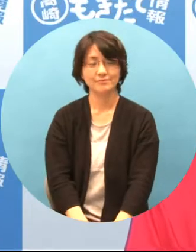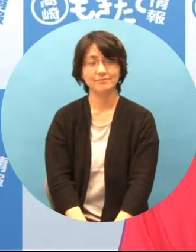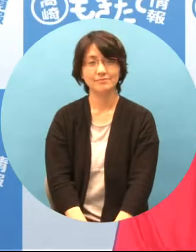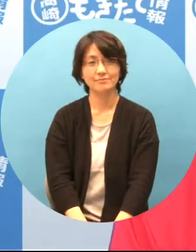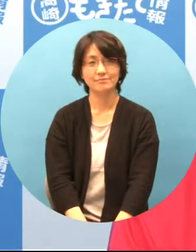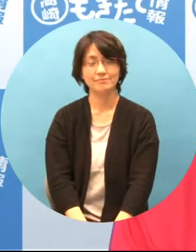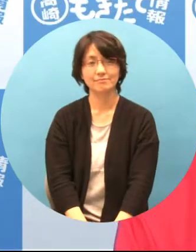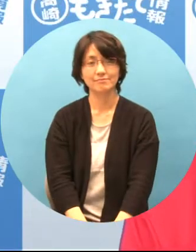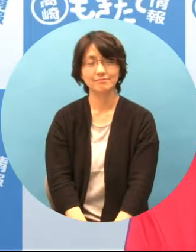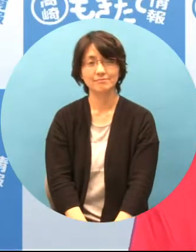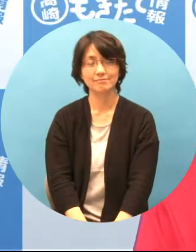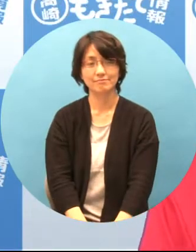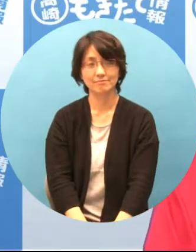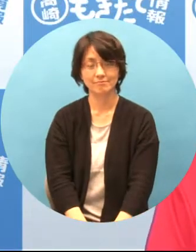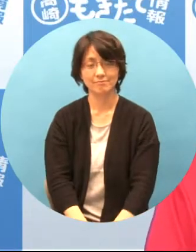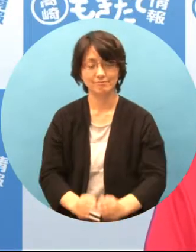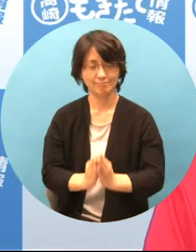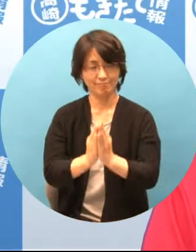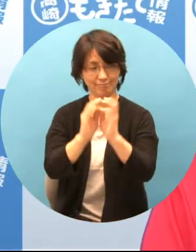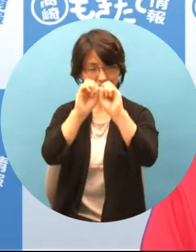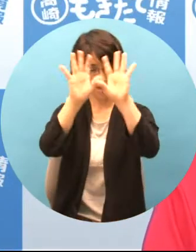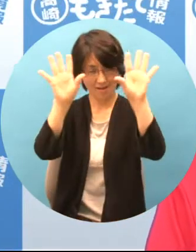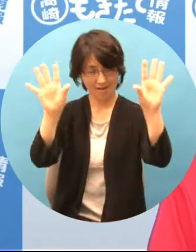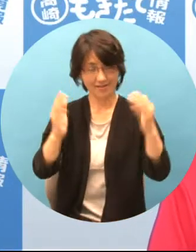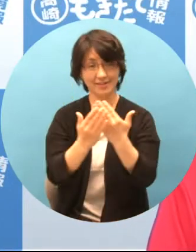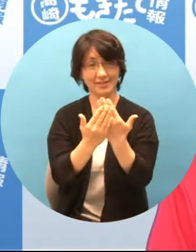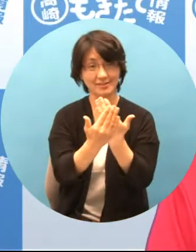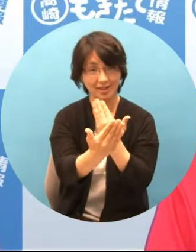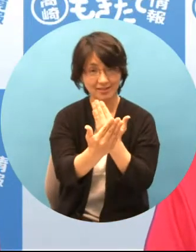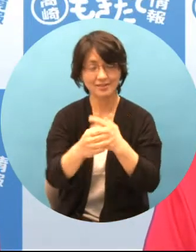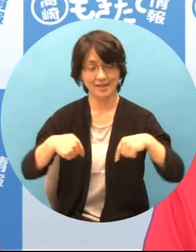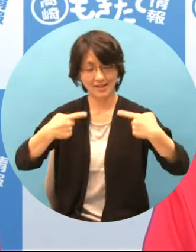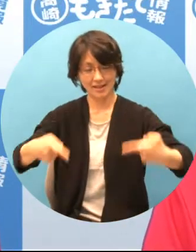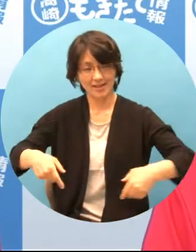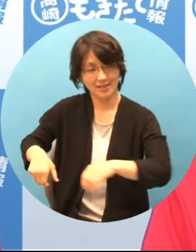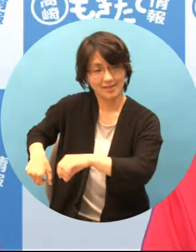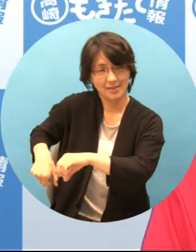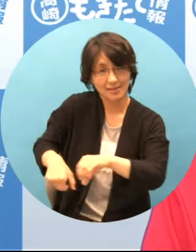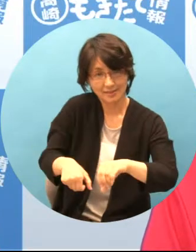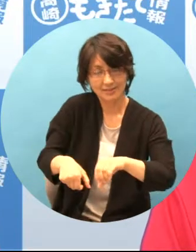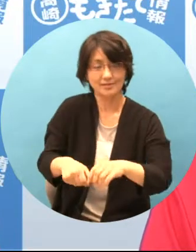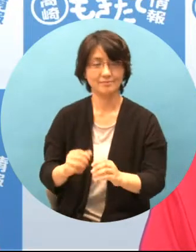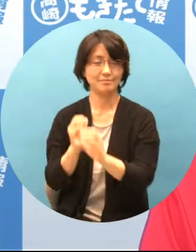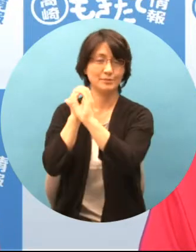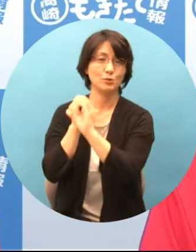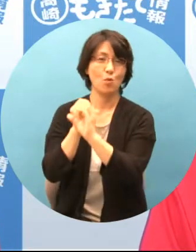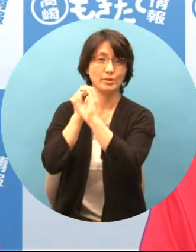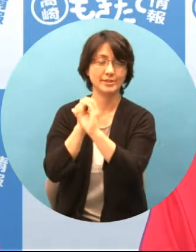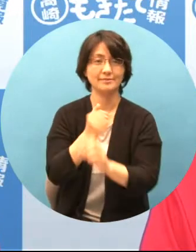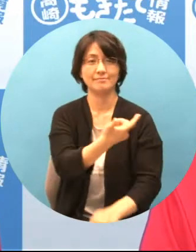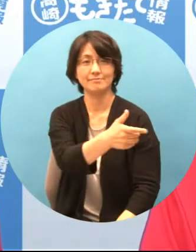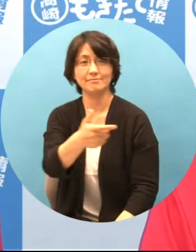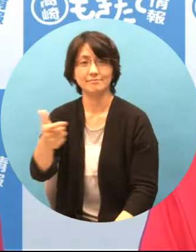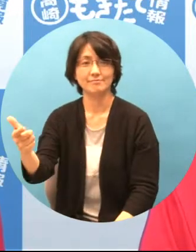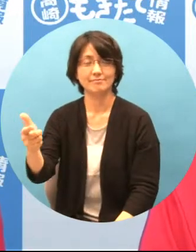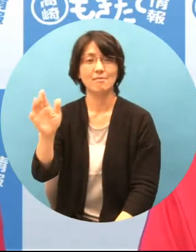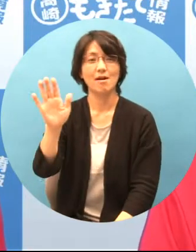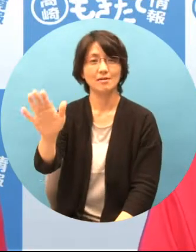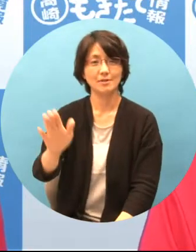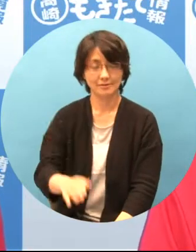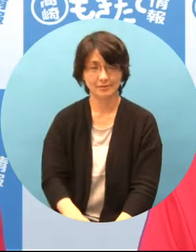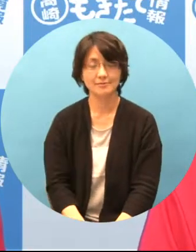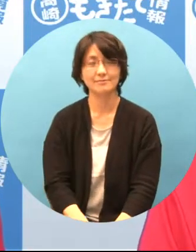り、毎年のことなんですけども、大花火大会、そして出しの巡行、そして、みこしなどたくさん